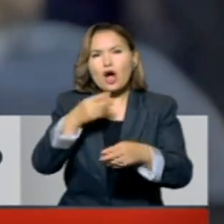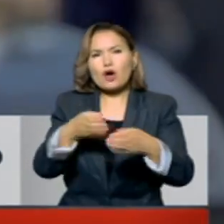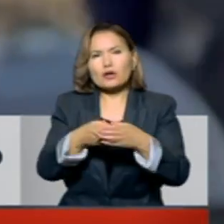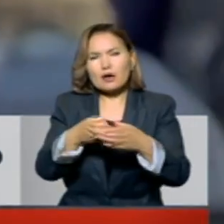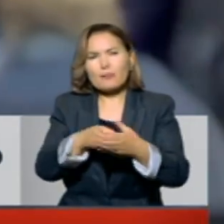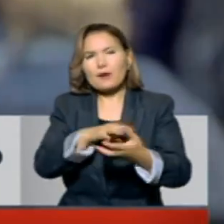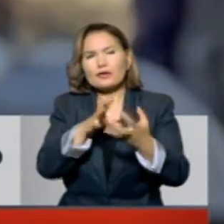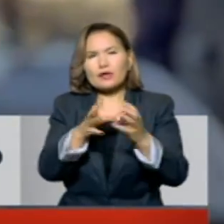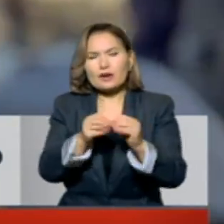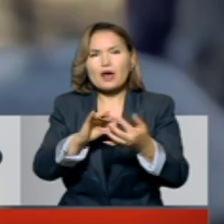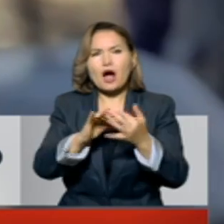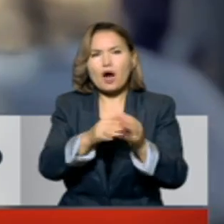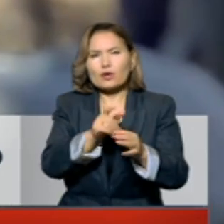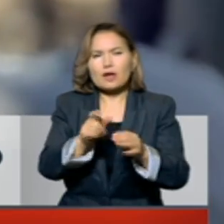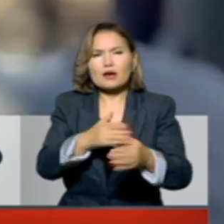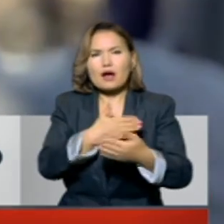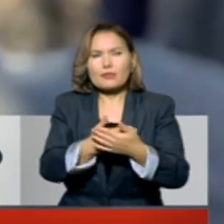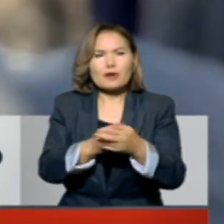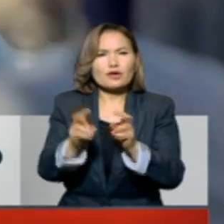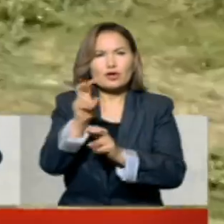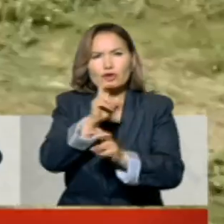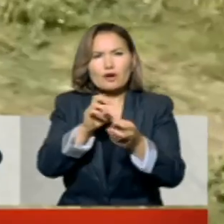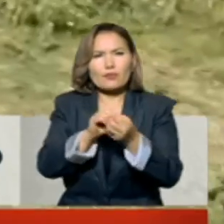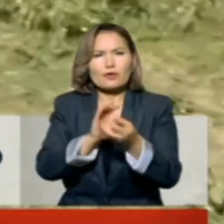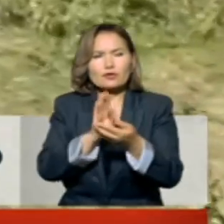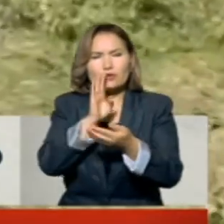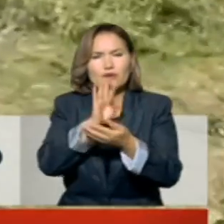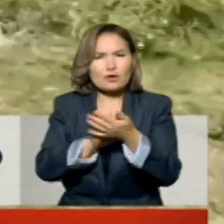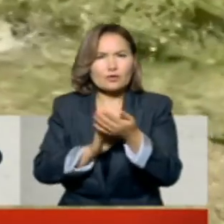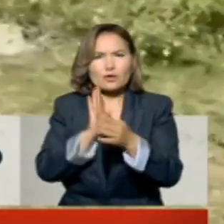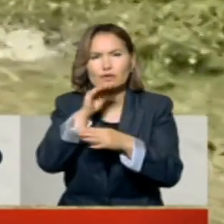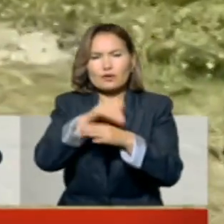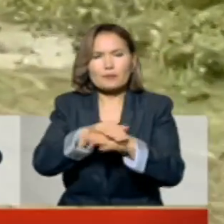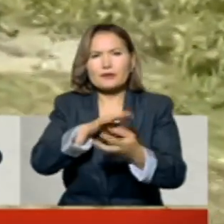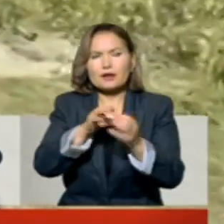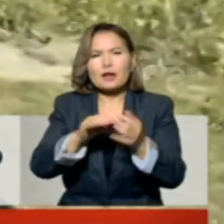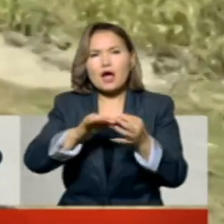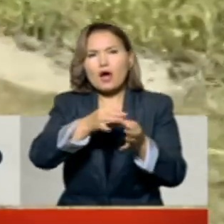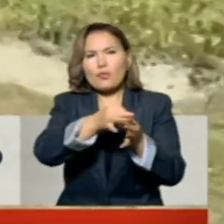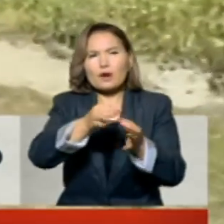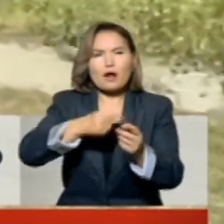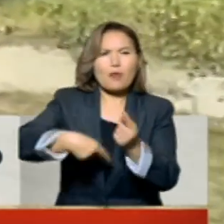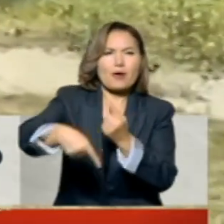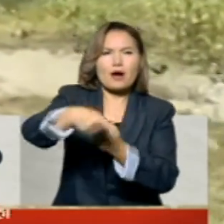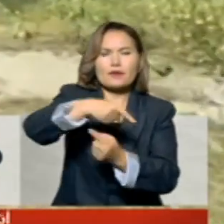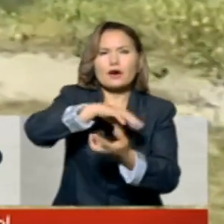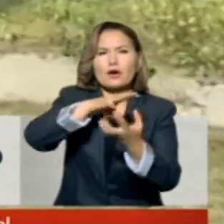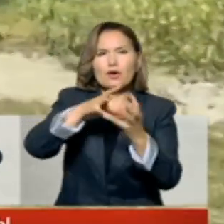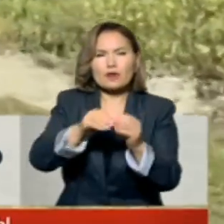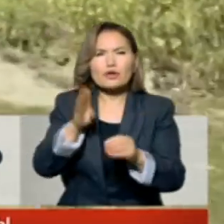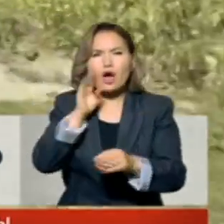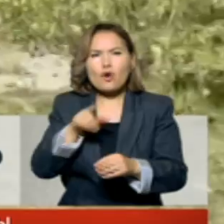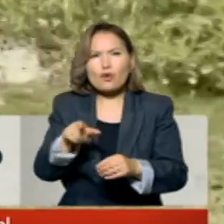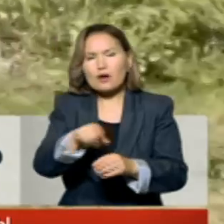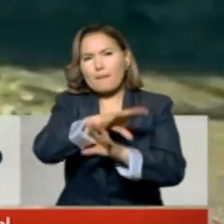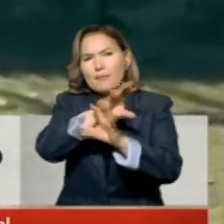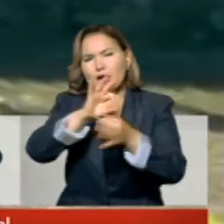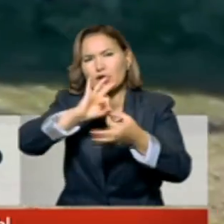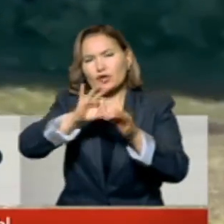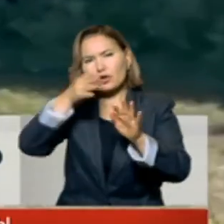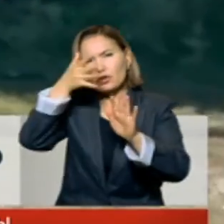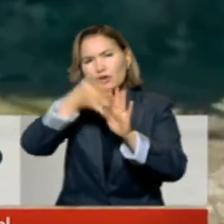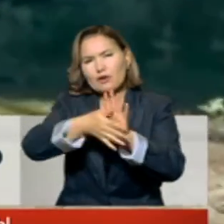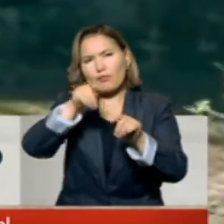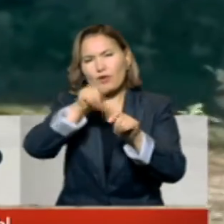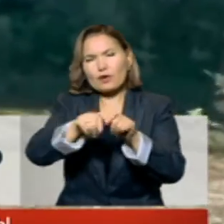ұландары, ауыл тұрғындары мен еріктілер жұмылдырылған. Олар ауыл ішін, маңайын, елді мекен жанынан өтетін Мұқаншы өзенін, шұңқырлар мен